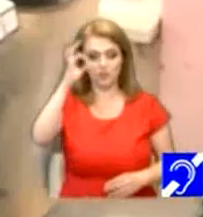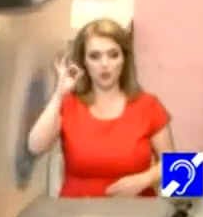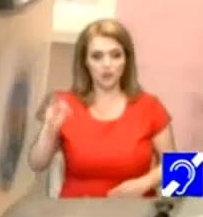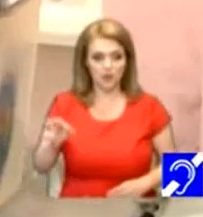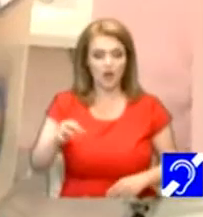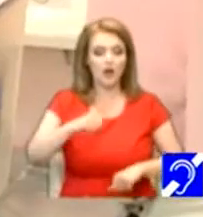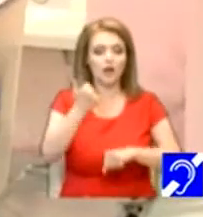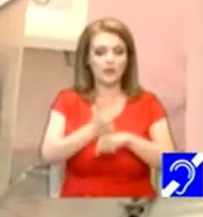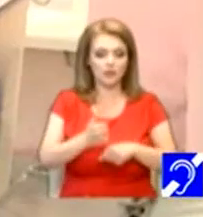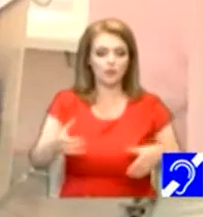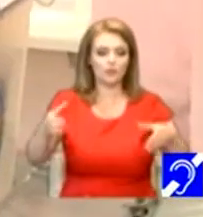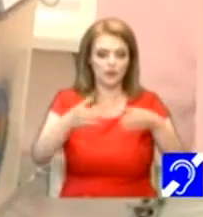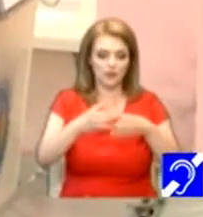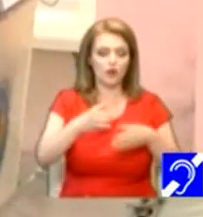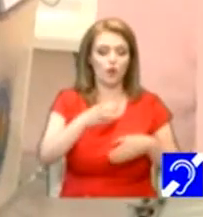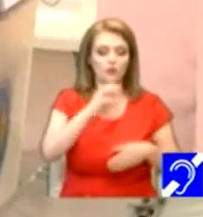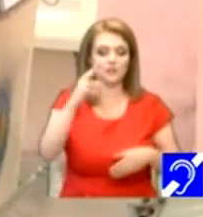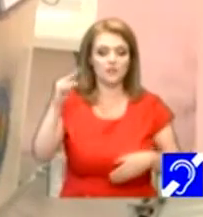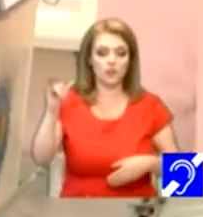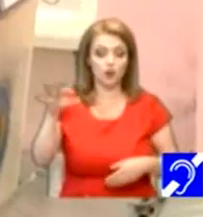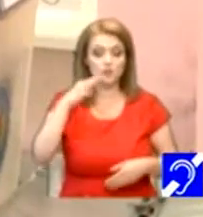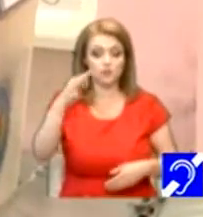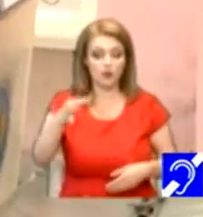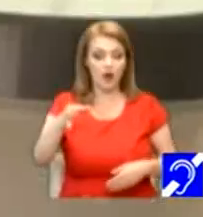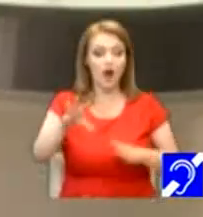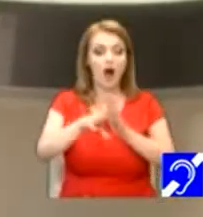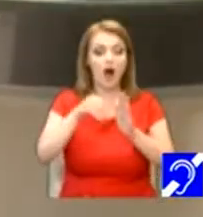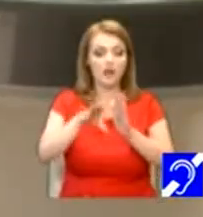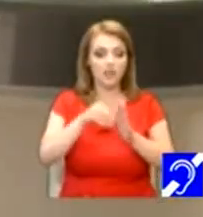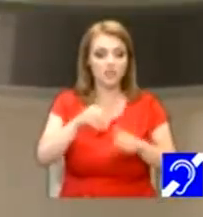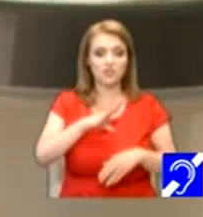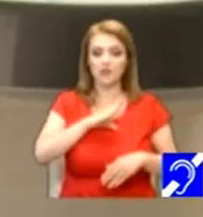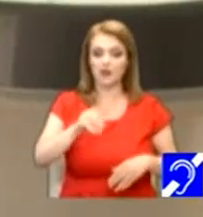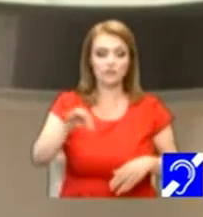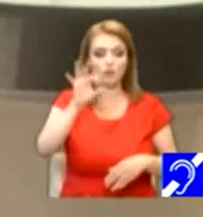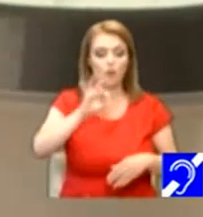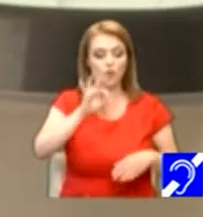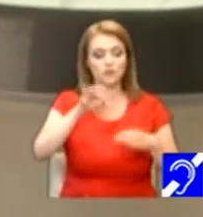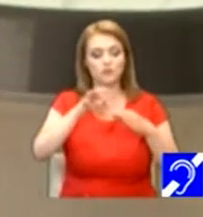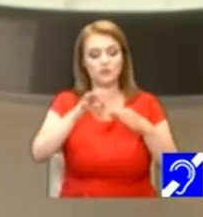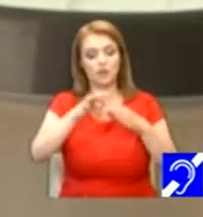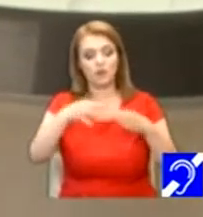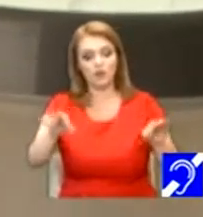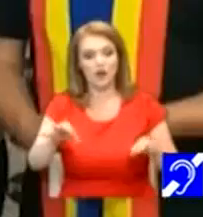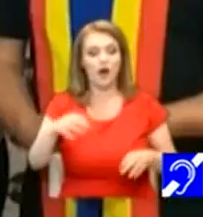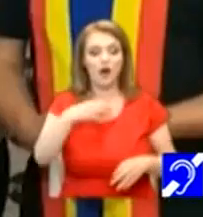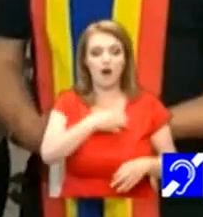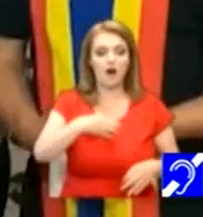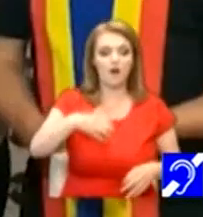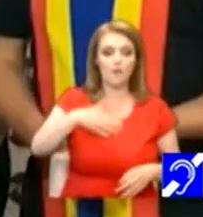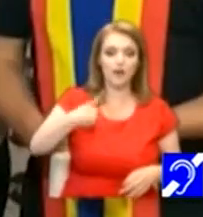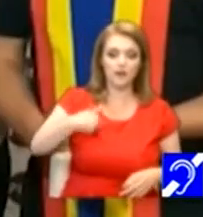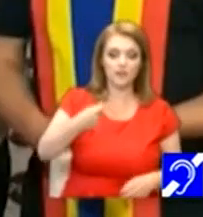Liderul Partidului Unității Naționale, Octavian Țicu, a declarat că alegerile nu au fost despre democrație, ci despre votul util.